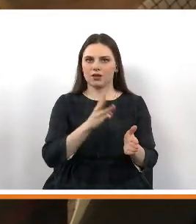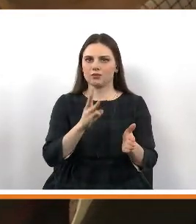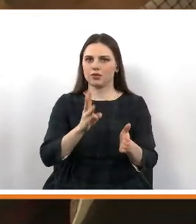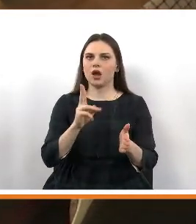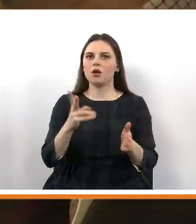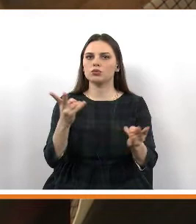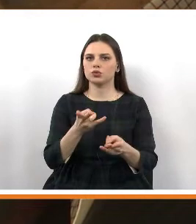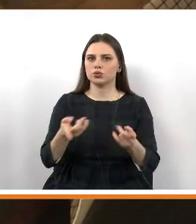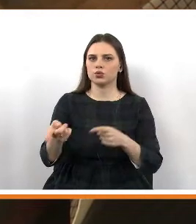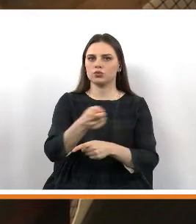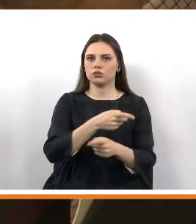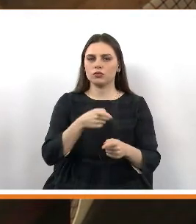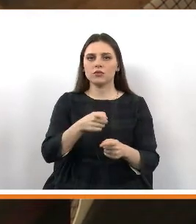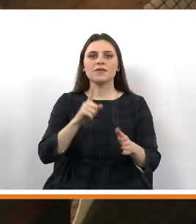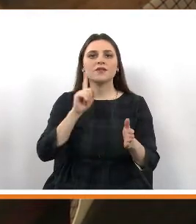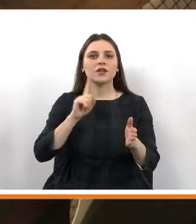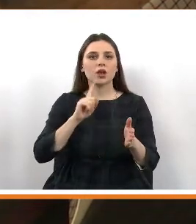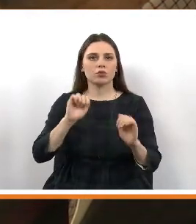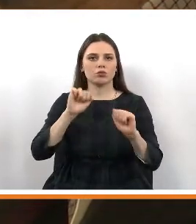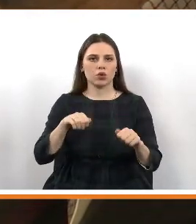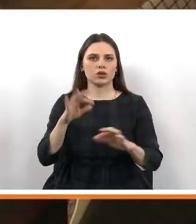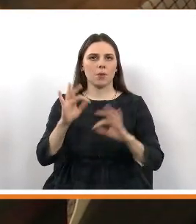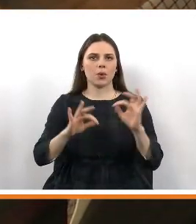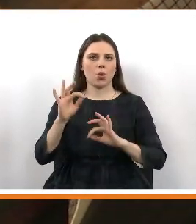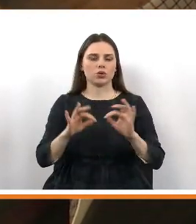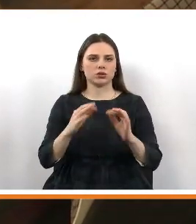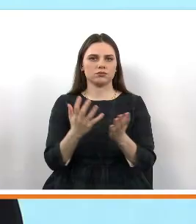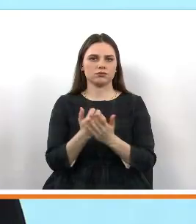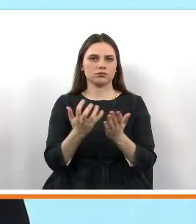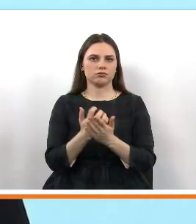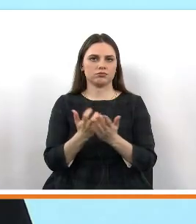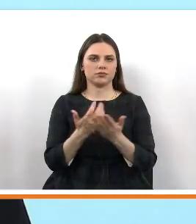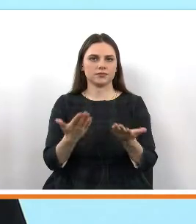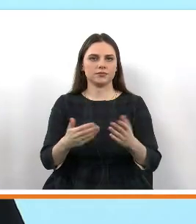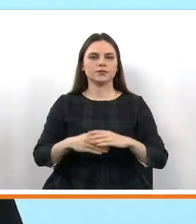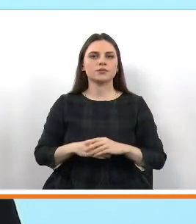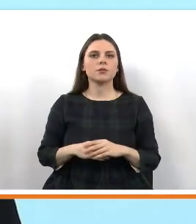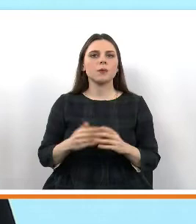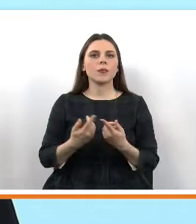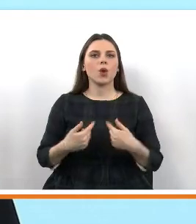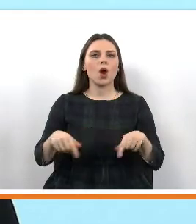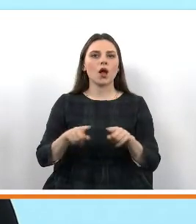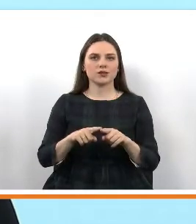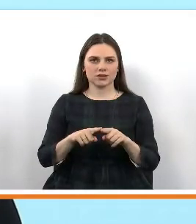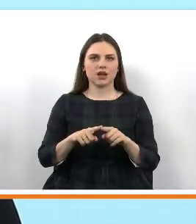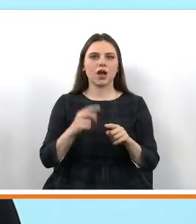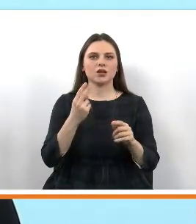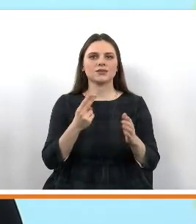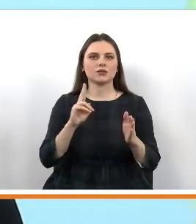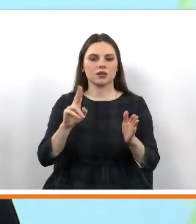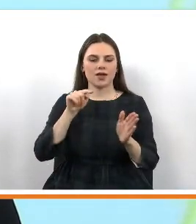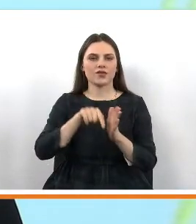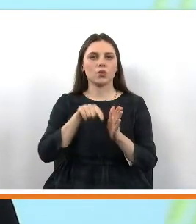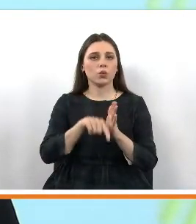резонно может эти средства временно разместить на депозит и получить дополнительный доход. Организация, у которой ЦК внутри, этой возможности